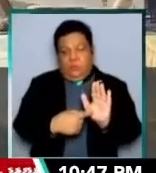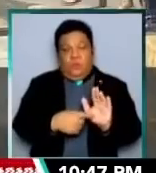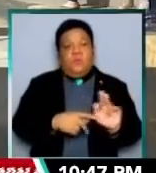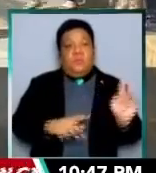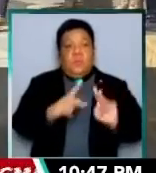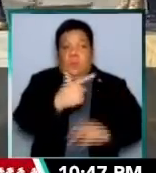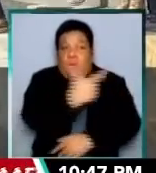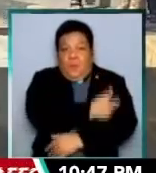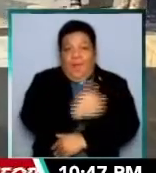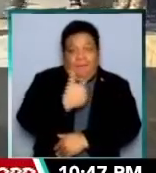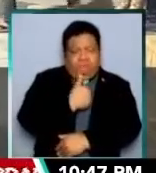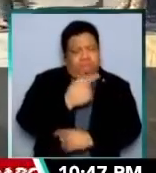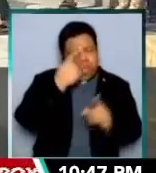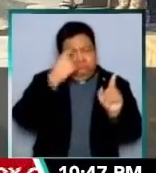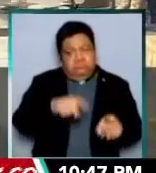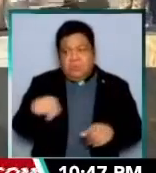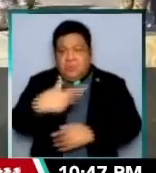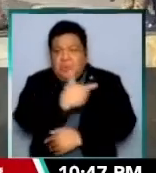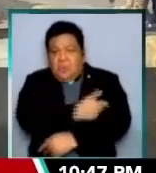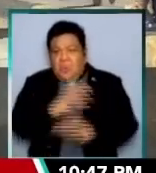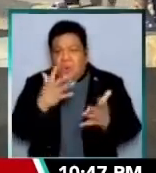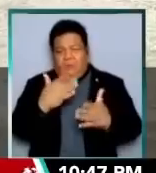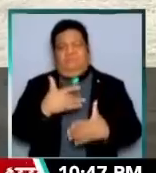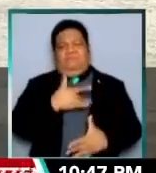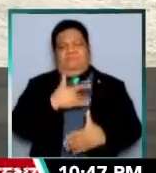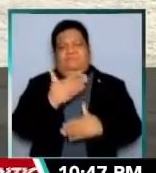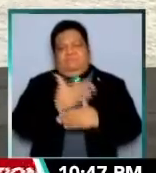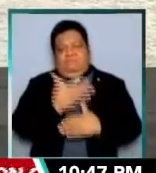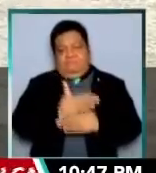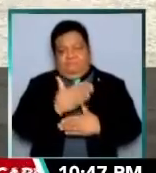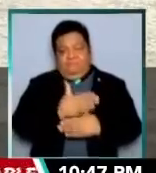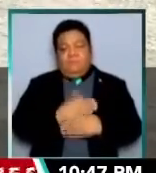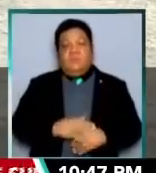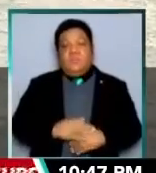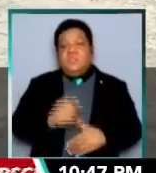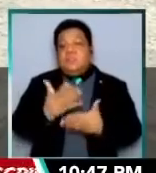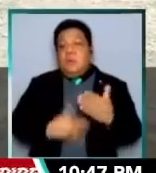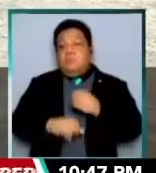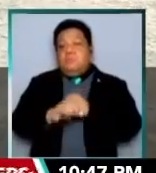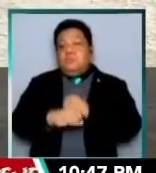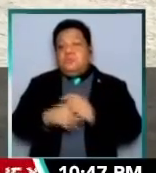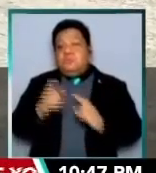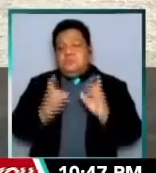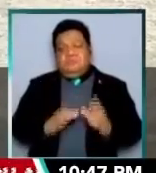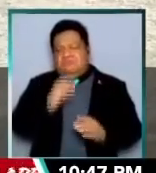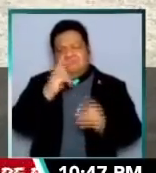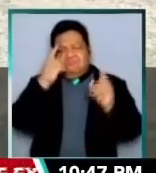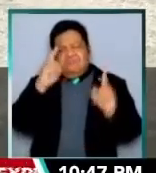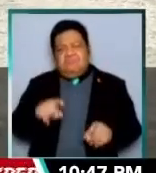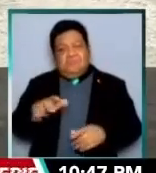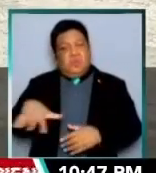hindi pa, sinabing na abala raw sila. Hindi rin sang-ayon ang ilang jeepney drivers sa baklaran sa No Vaccine, No